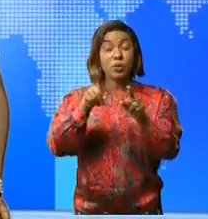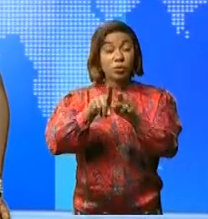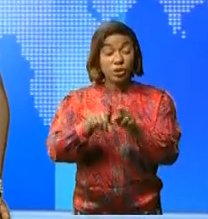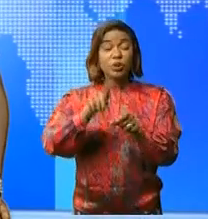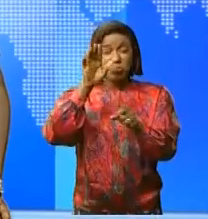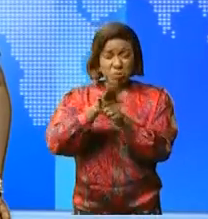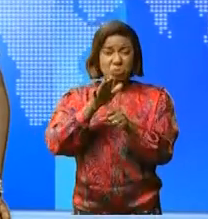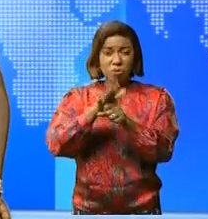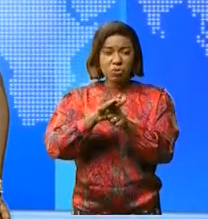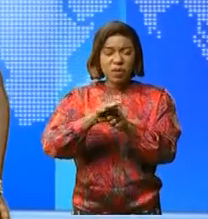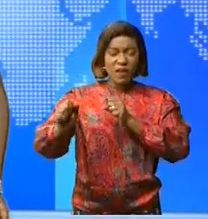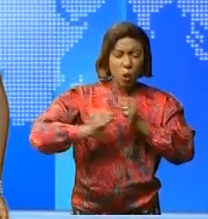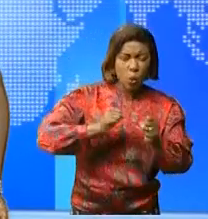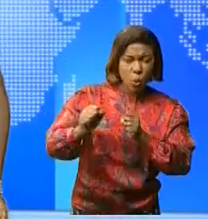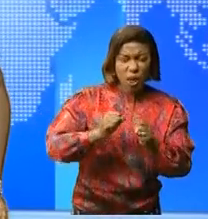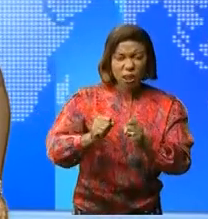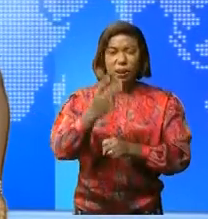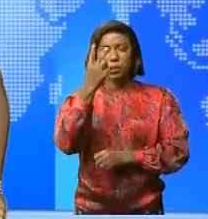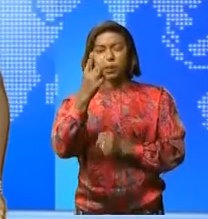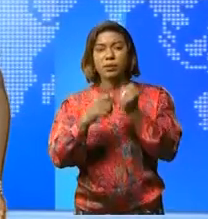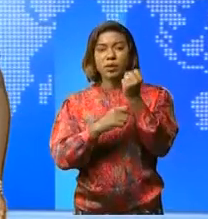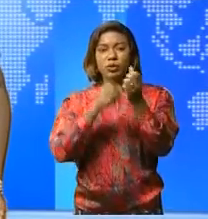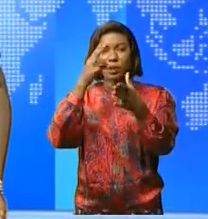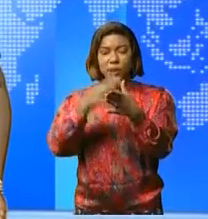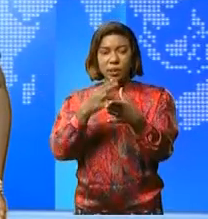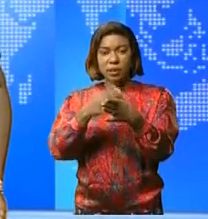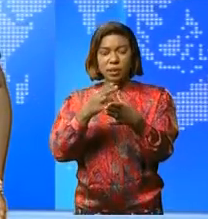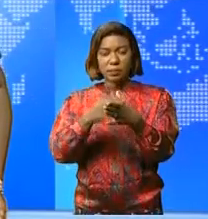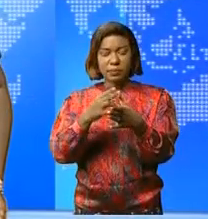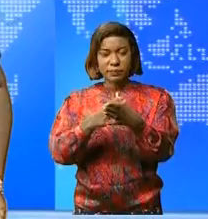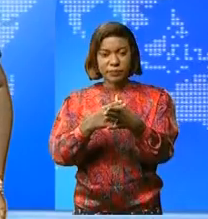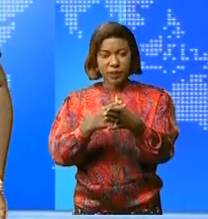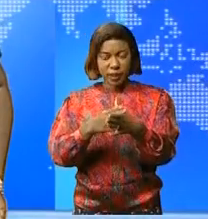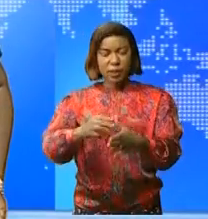surmonté cela. Tel est le cas de deux personnes handicapées, Cécile